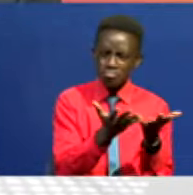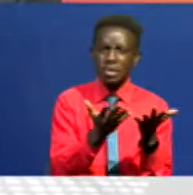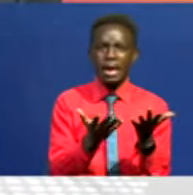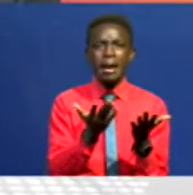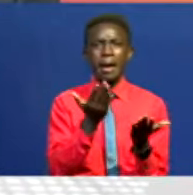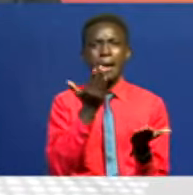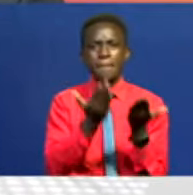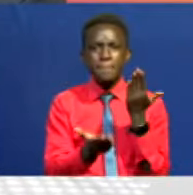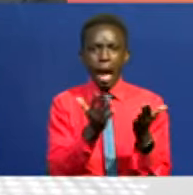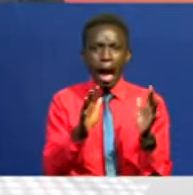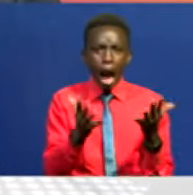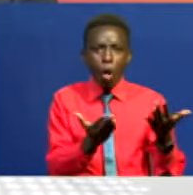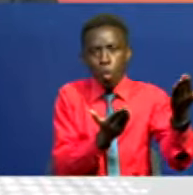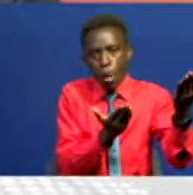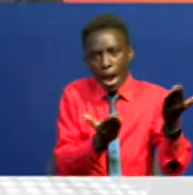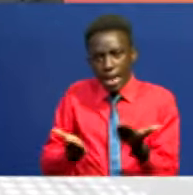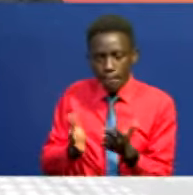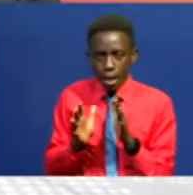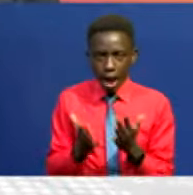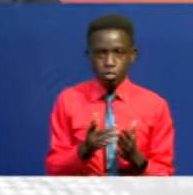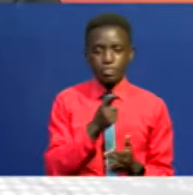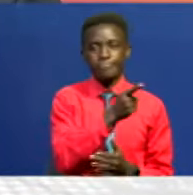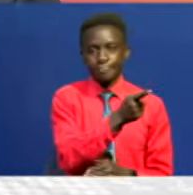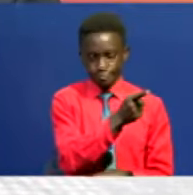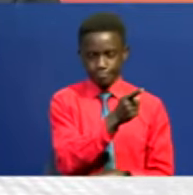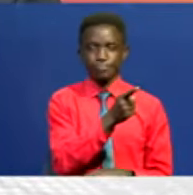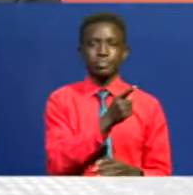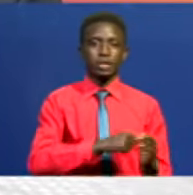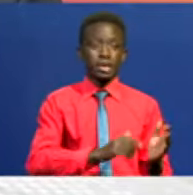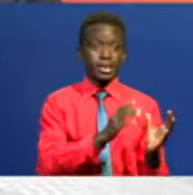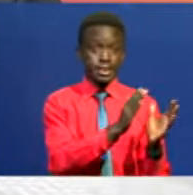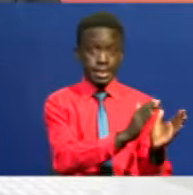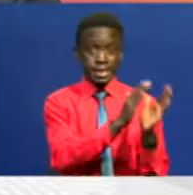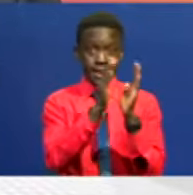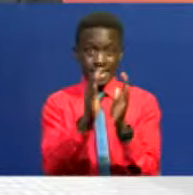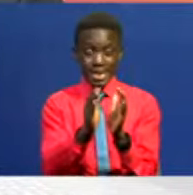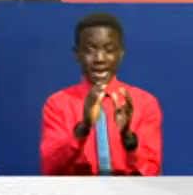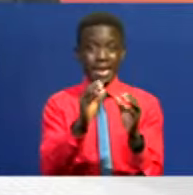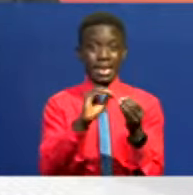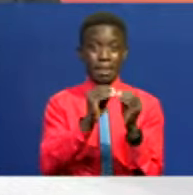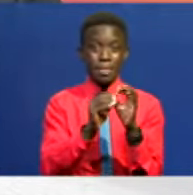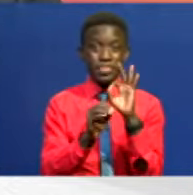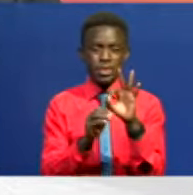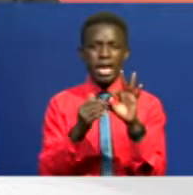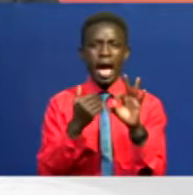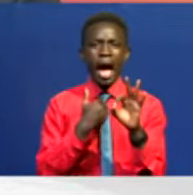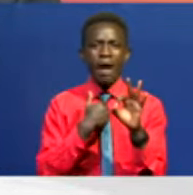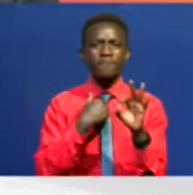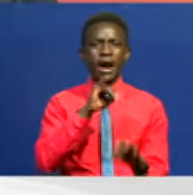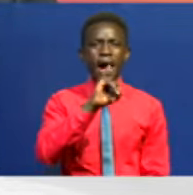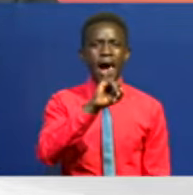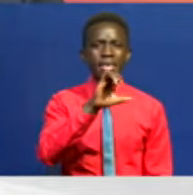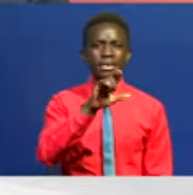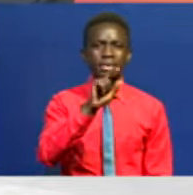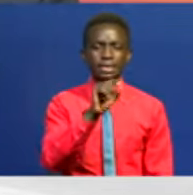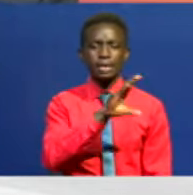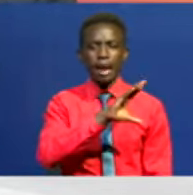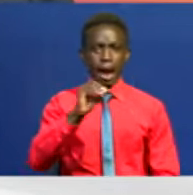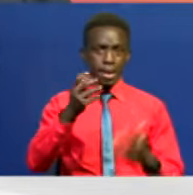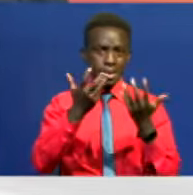maybe mapokezi. Tunayo pia kozi ya ICT na engineering pia pale. Tunazo